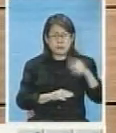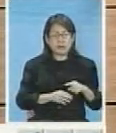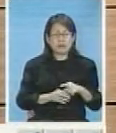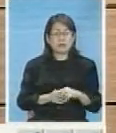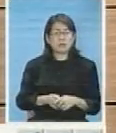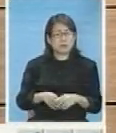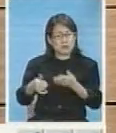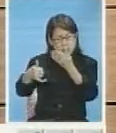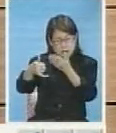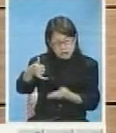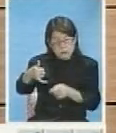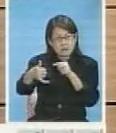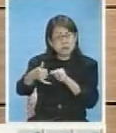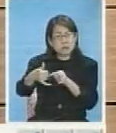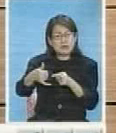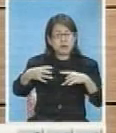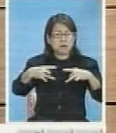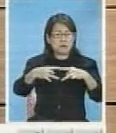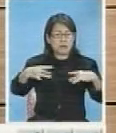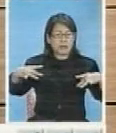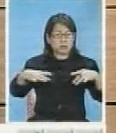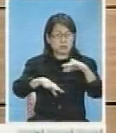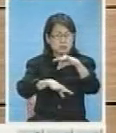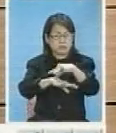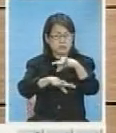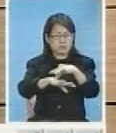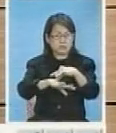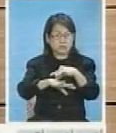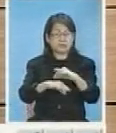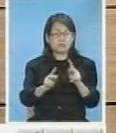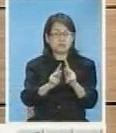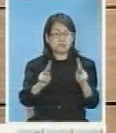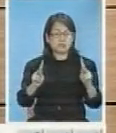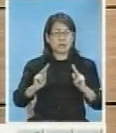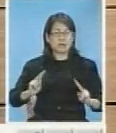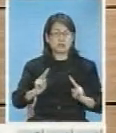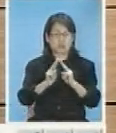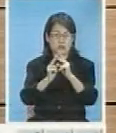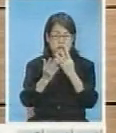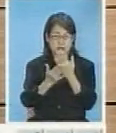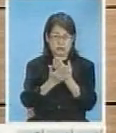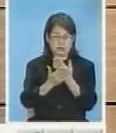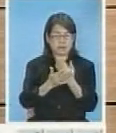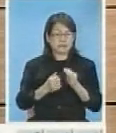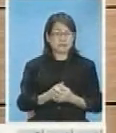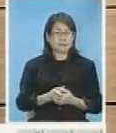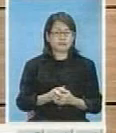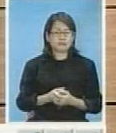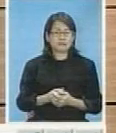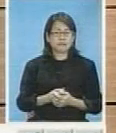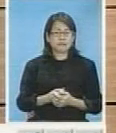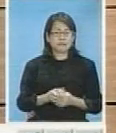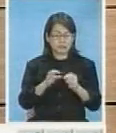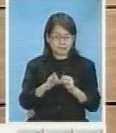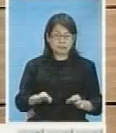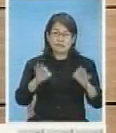ติของการเป็นกรรมการของกระทรวงการคลังอีกด้วยโดยเฉพาะพระราชบัญ